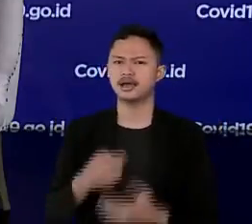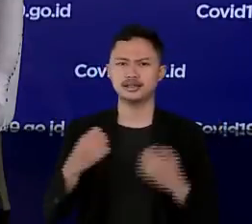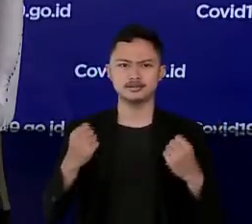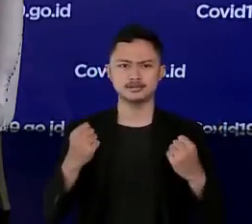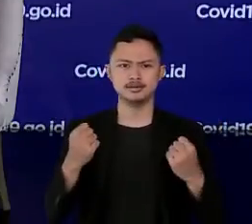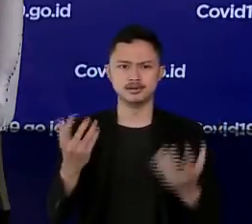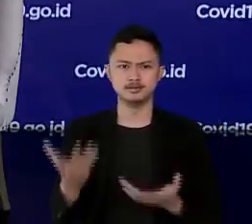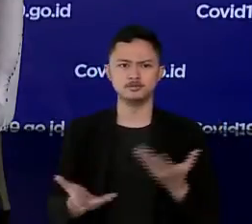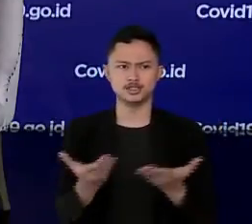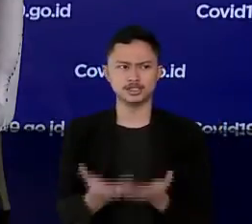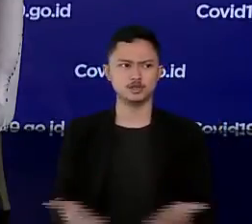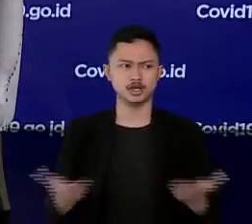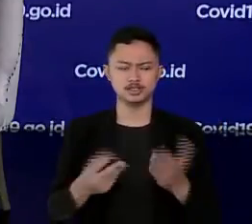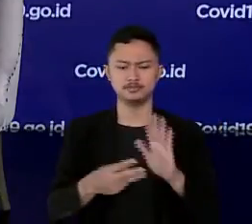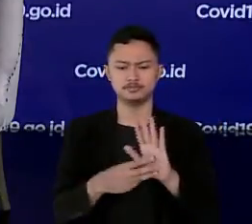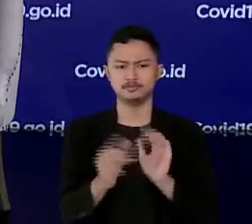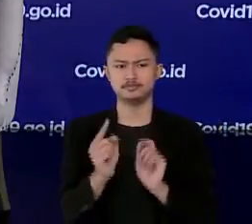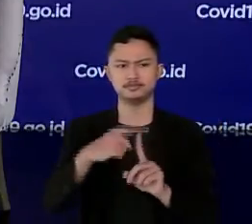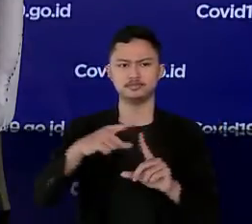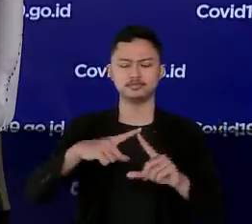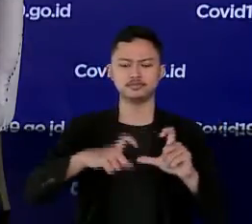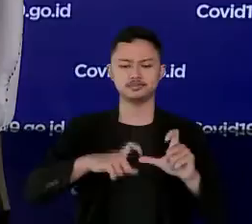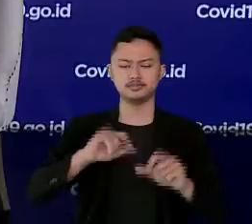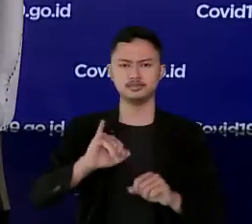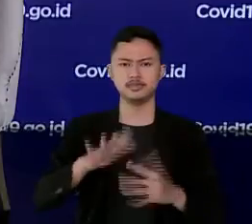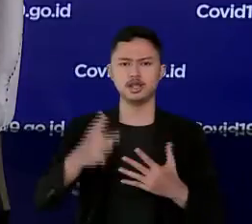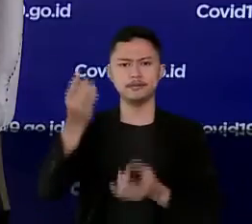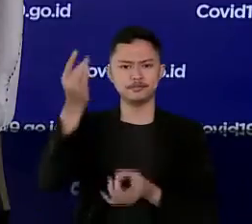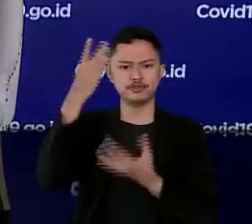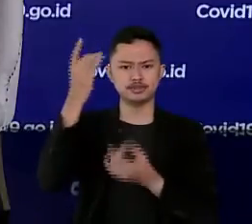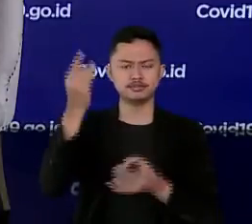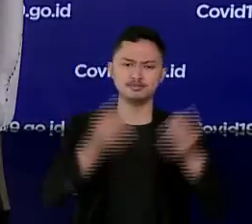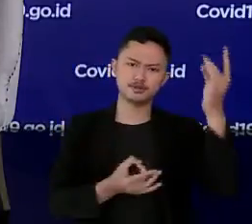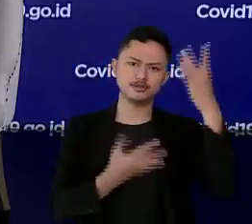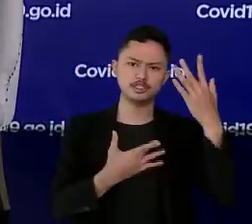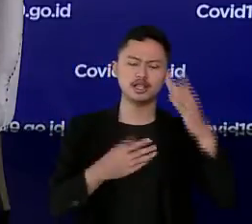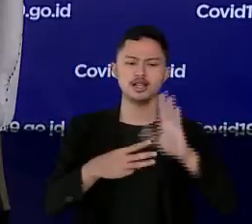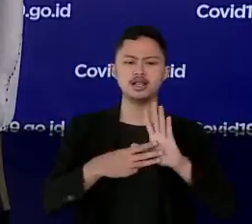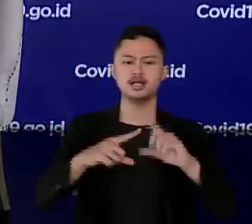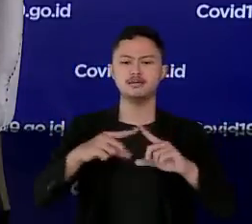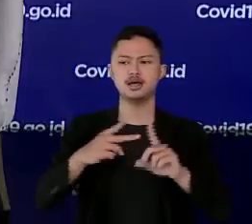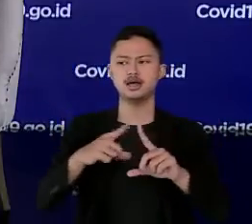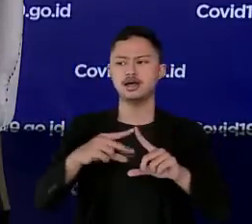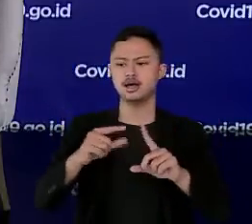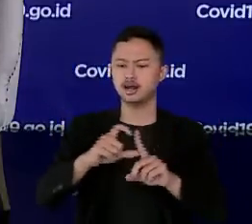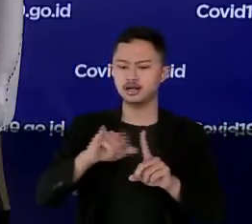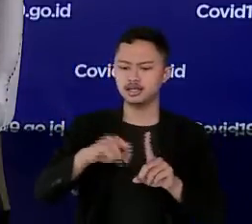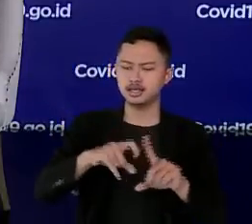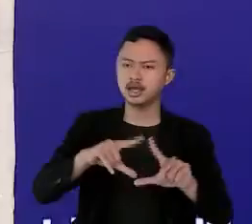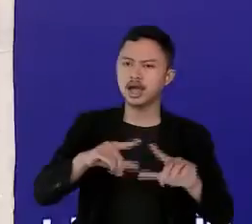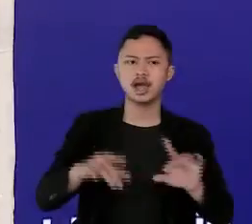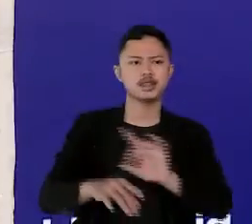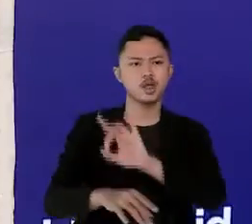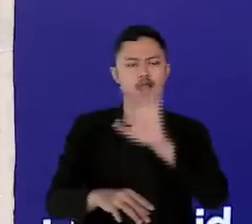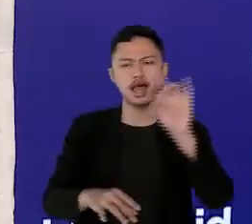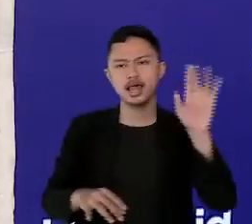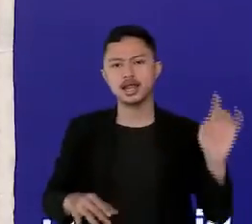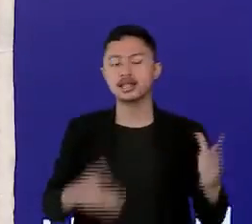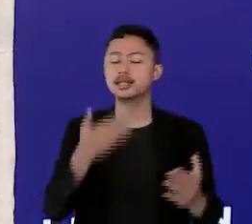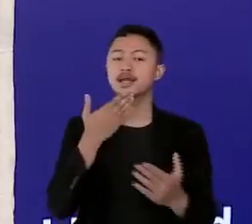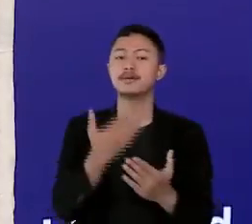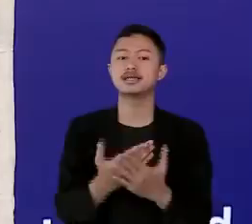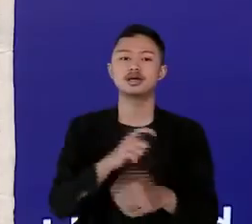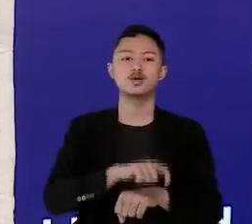semangat ya ditengah banyaknya mutasi dan dari para ahli kiprok vardika sebagai riverologi dan juga Dokter Herlina